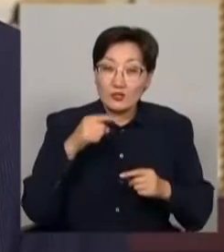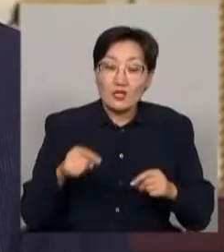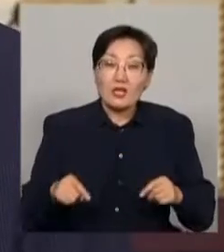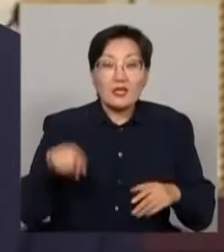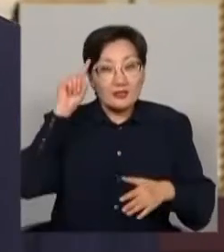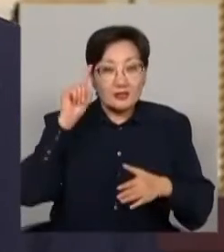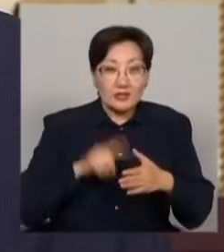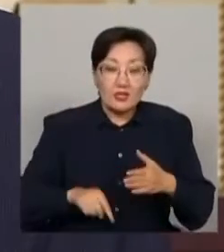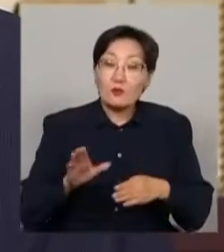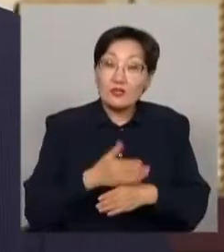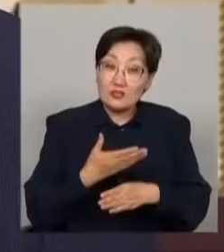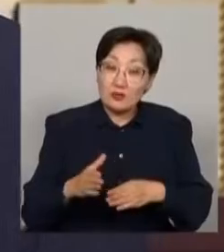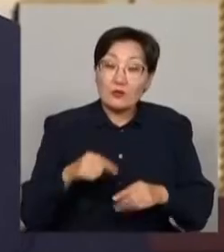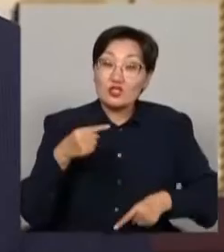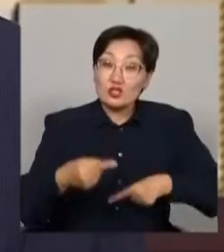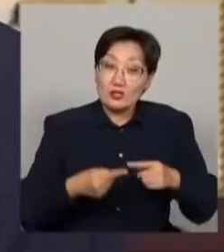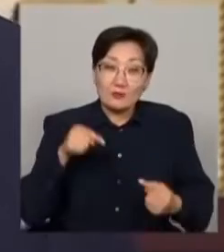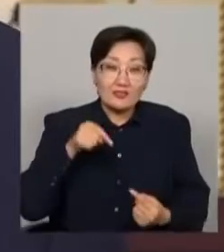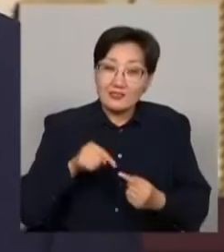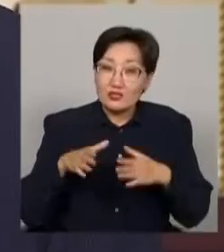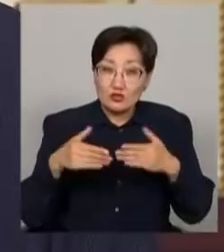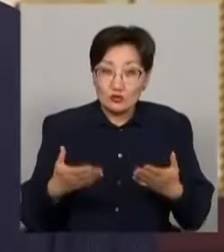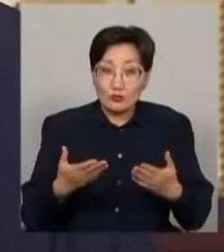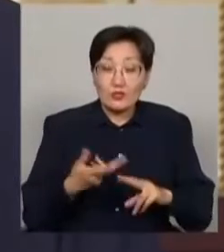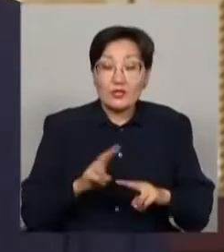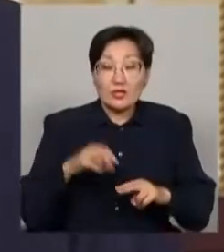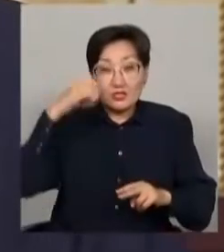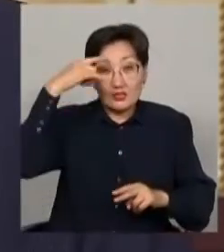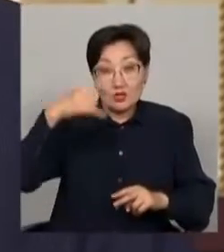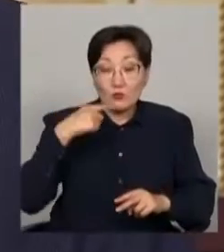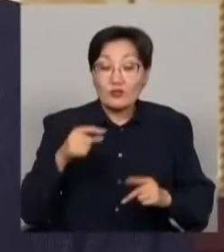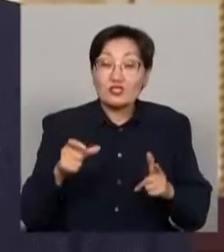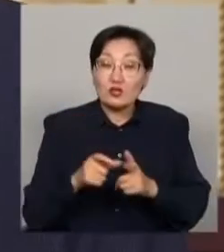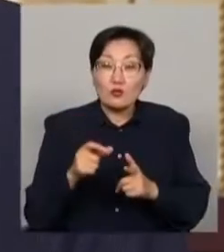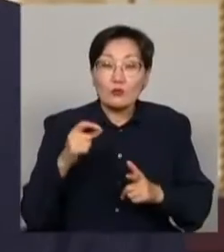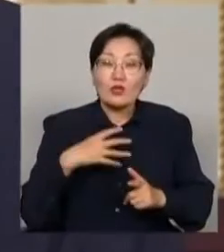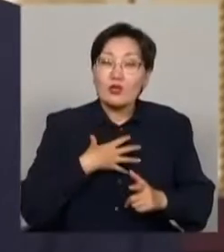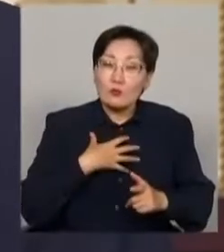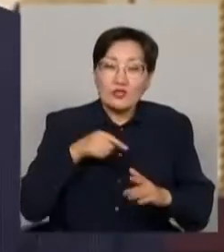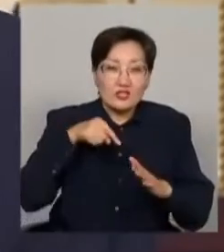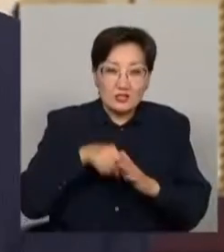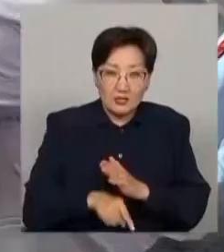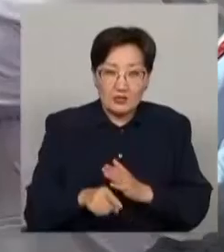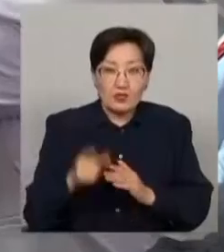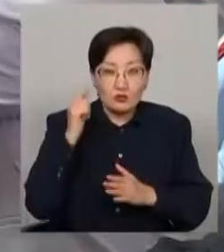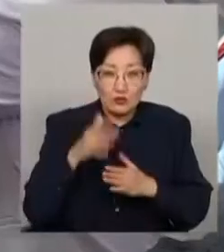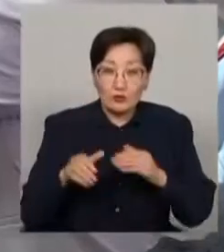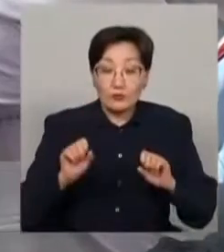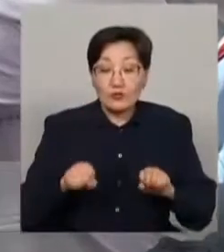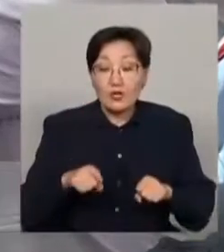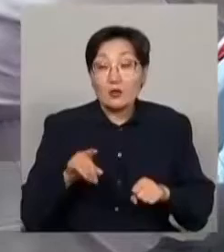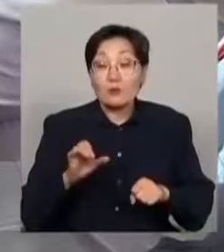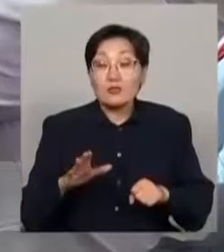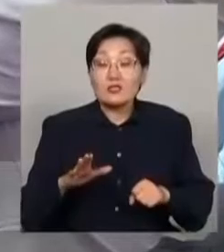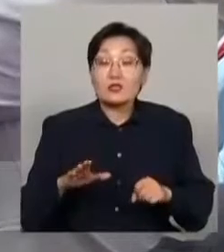мүлде екі бөлек ұғымдар. Дәстүрімізде сәйкес келмейді. Оның үстіне қазақ тіліндегі сөз мағынасы өте терең екенін аңғардым. Мұхтар Әуезов